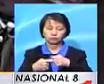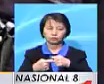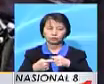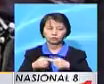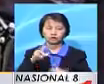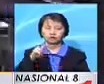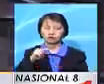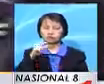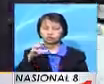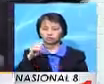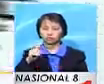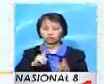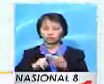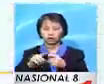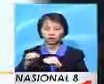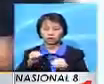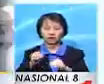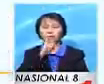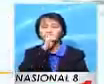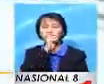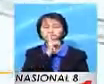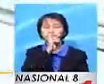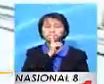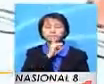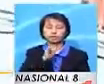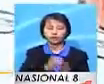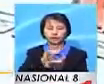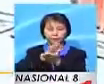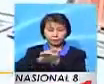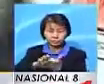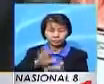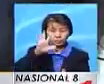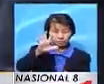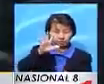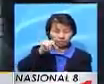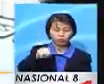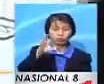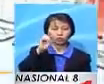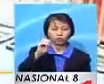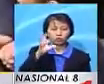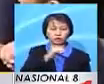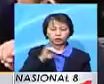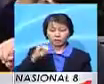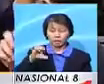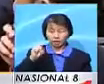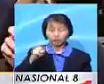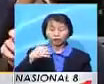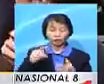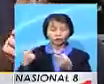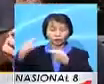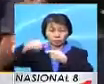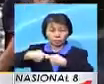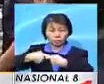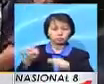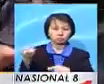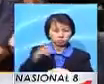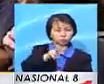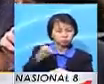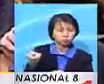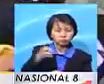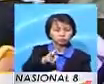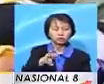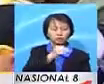pertubuhan NGO dan Gerakan Merah Malaysia bahawa Bersih 5.0 dan Daesh mempunyai kaitan antara satu sama